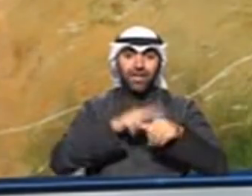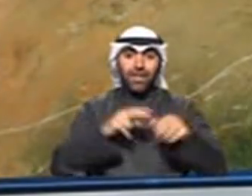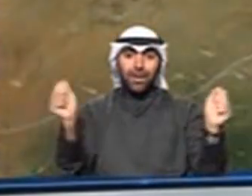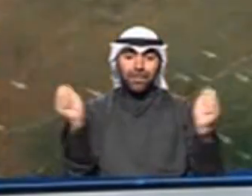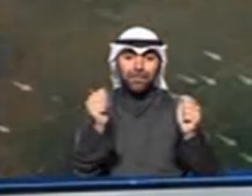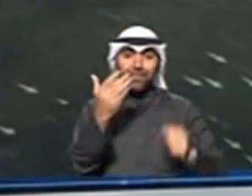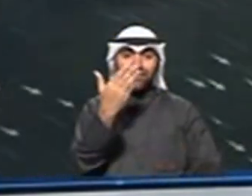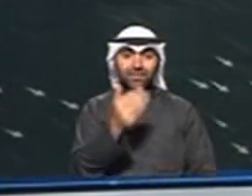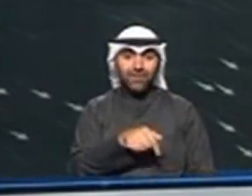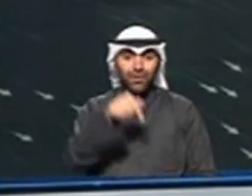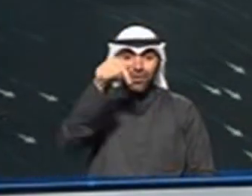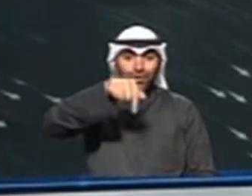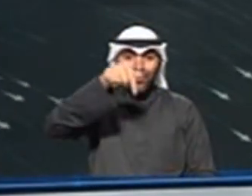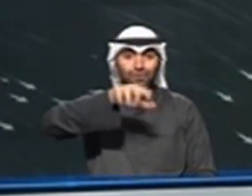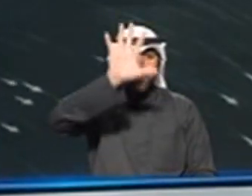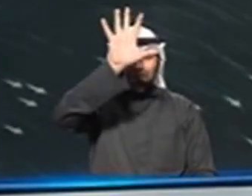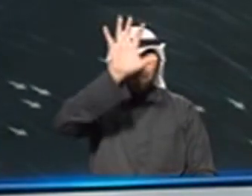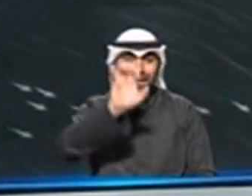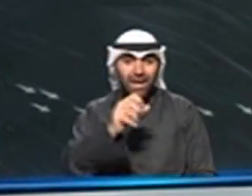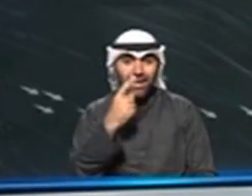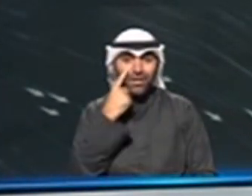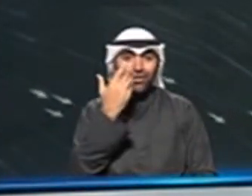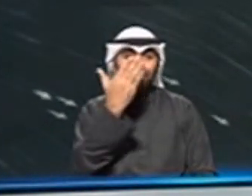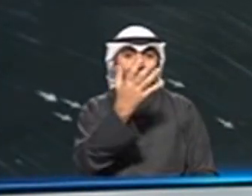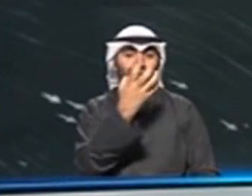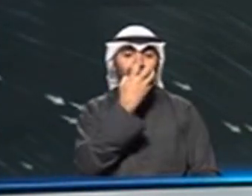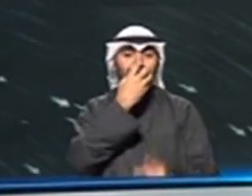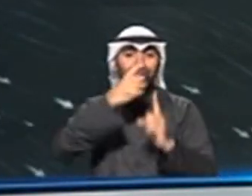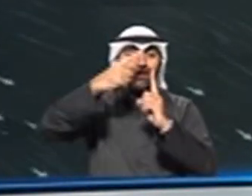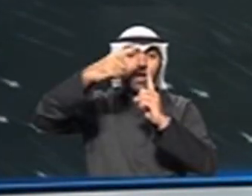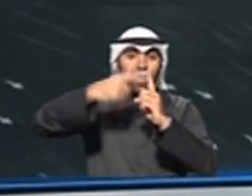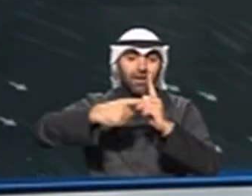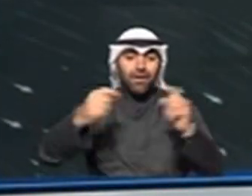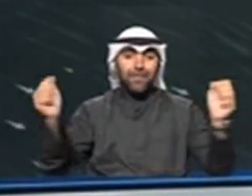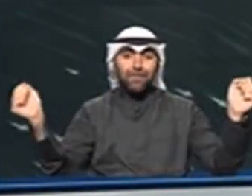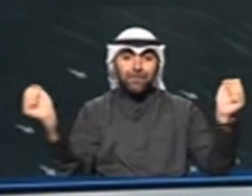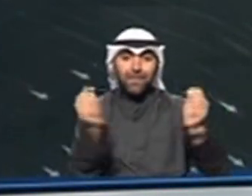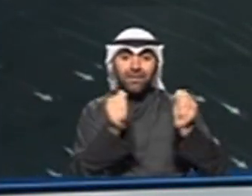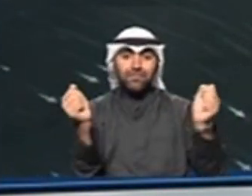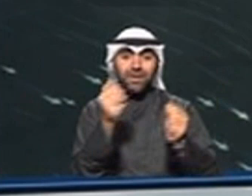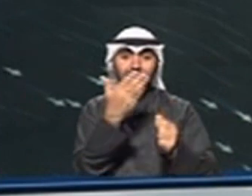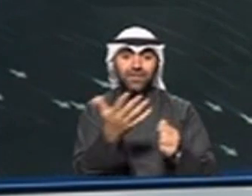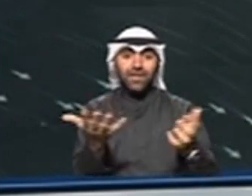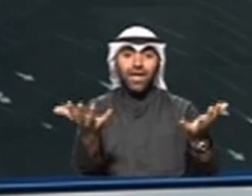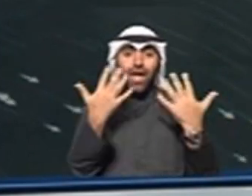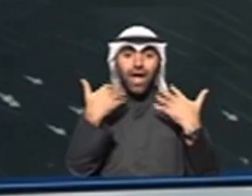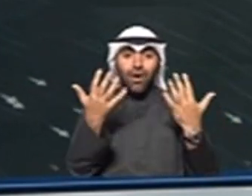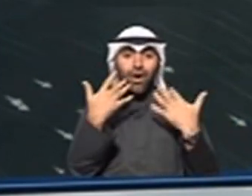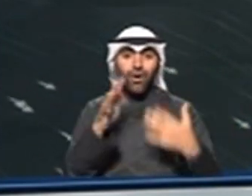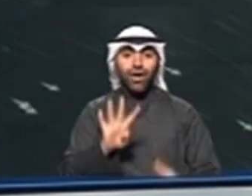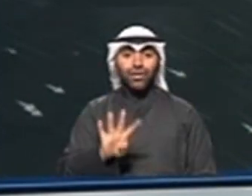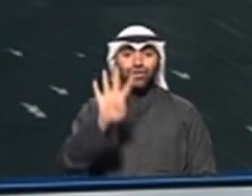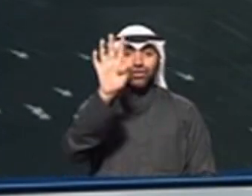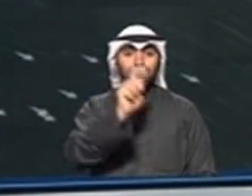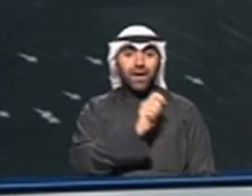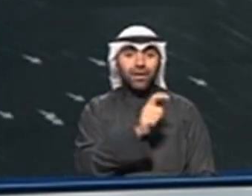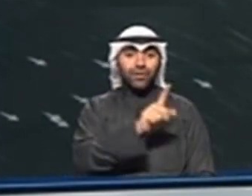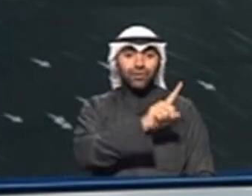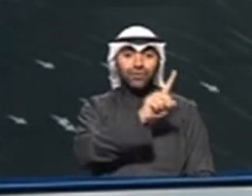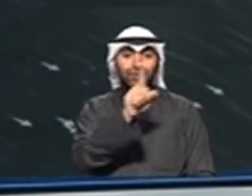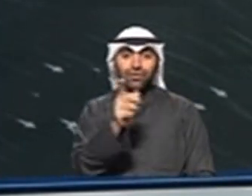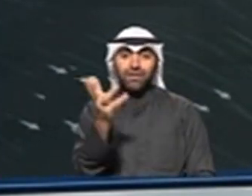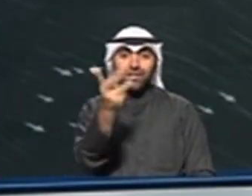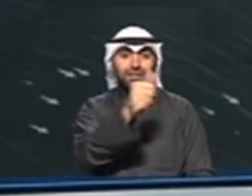القادمة. ليلة أجواء باردة واستمرار للرياح الشمالية الغربية خفيفة لمعتدل السرعة، تتراوح سرعتها بشكل عام ما